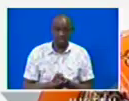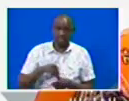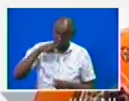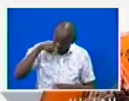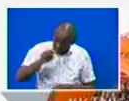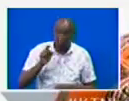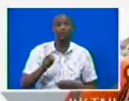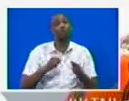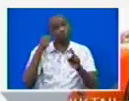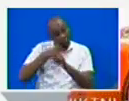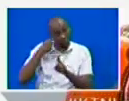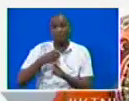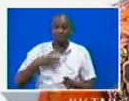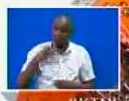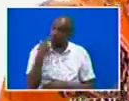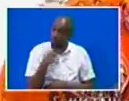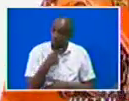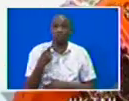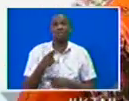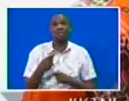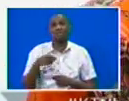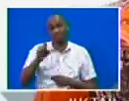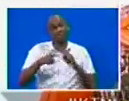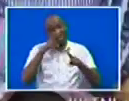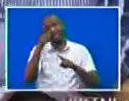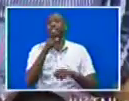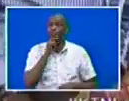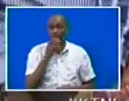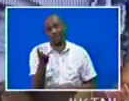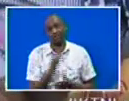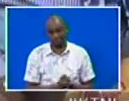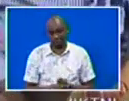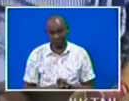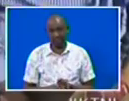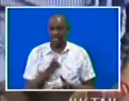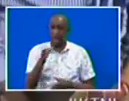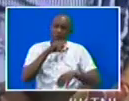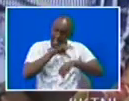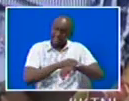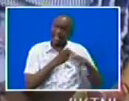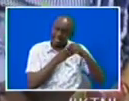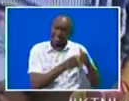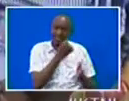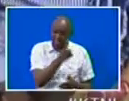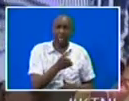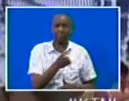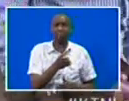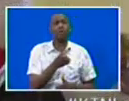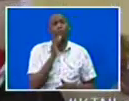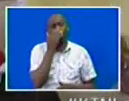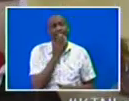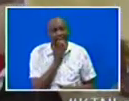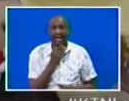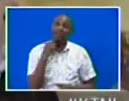watuletee wale watu waliua huu kijana wetu Roni. Kinara wa NASA Musalia Mudavadi kwa upande wake alizua cheche